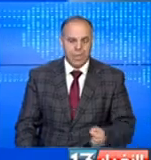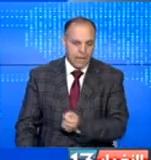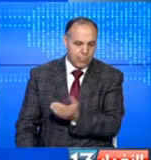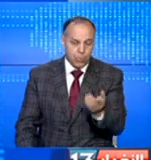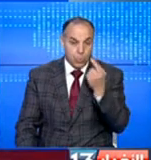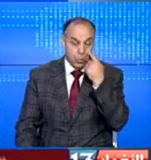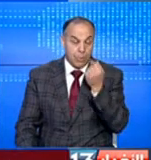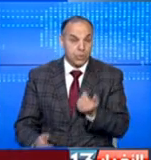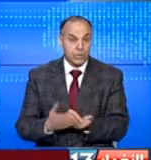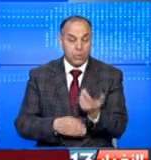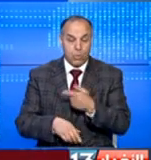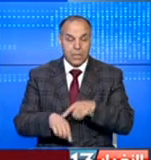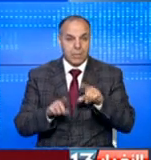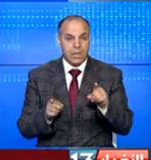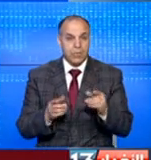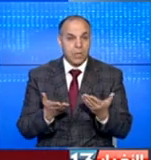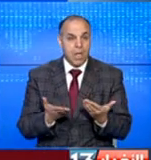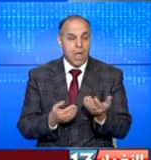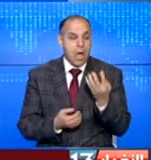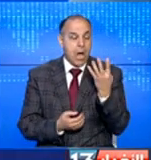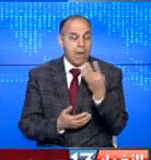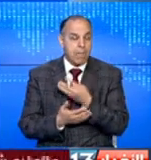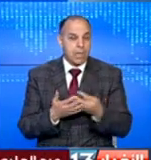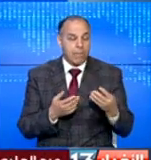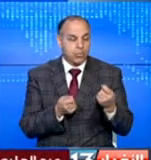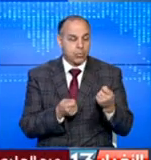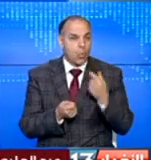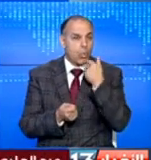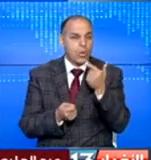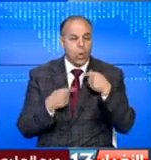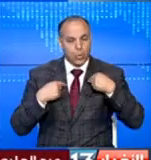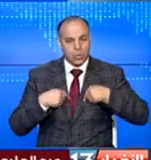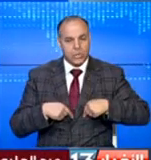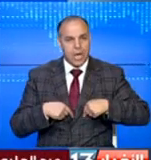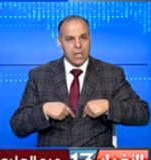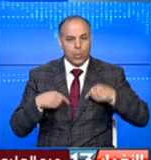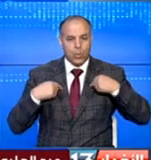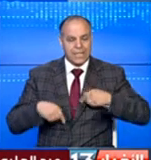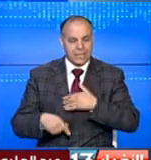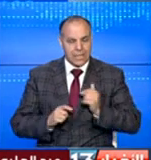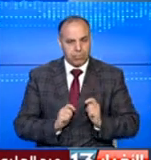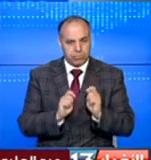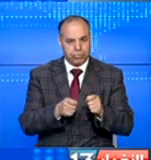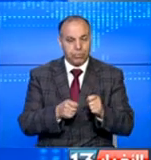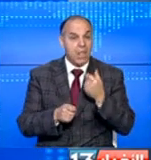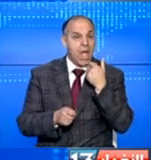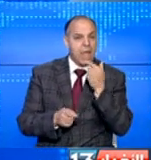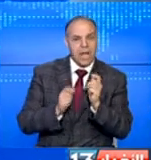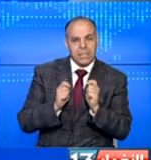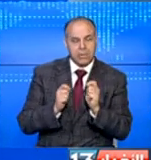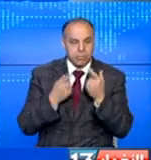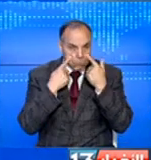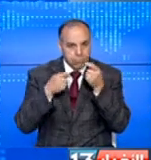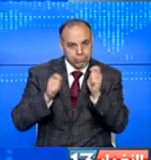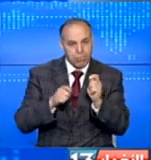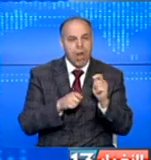أهلا بكم مشاهدينا الأعزاء. 4 ملايين دينار خصصتها الحكومة لوزارة الصحة في إطار سياسة التوقي